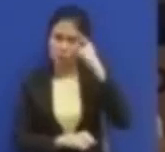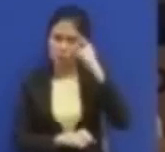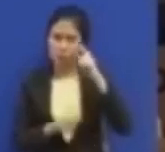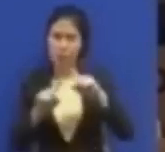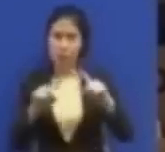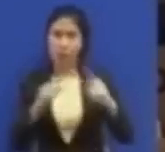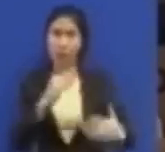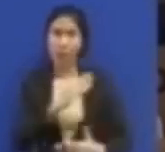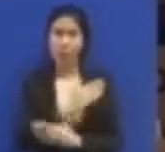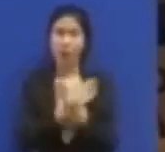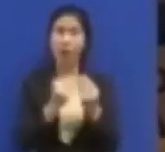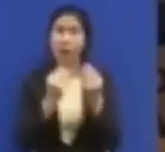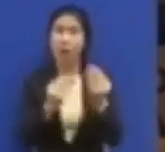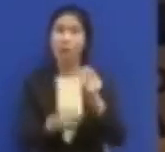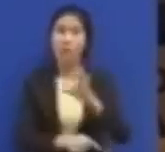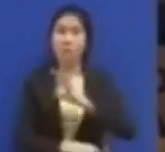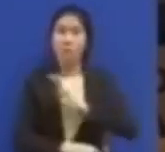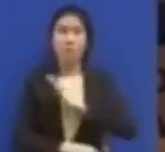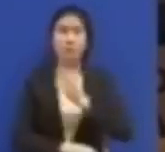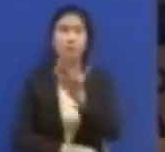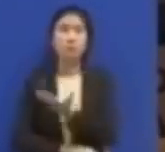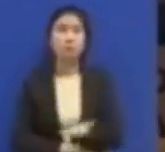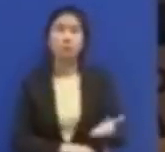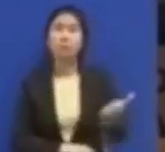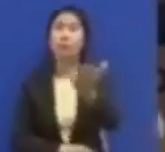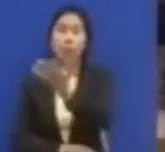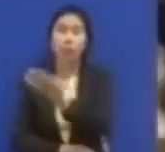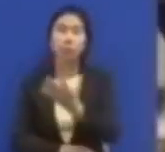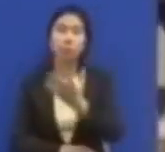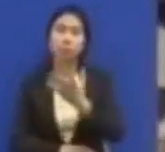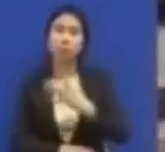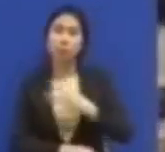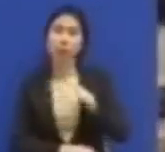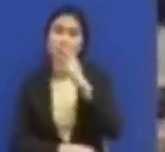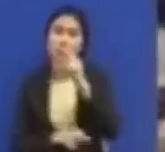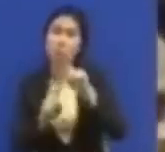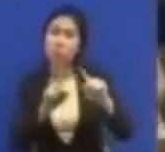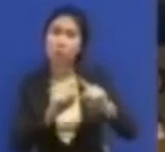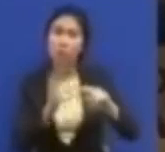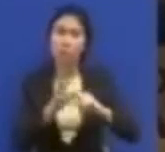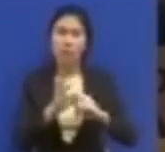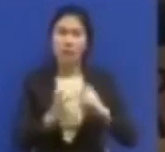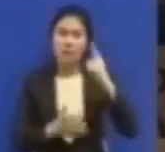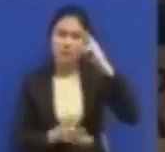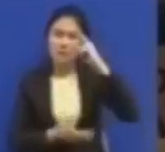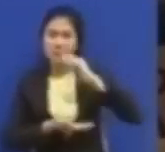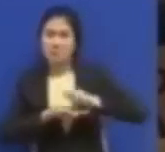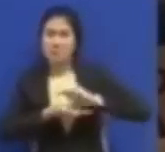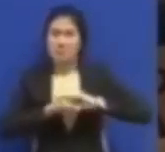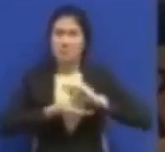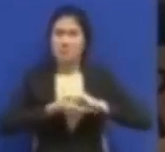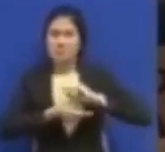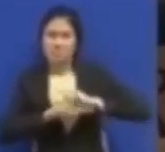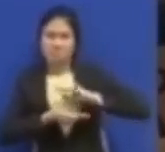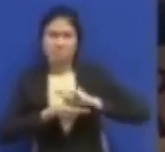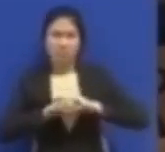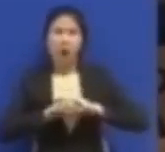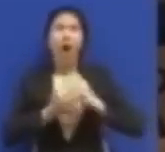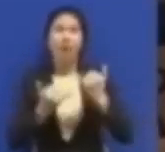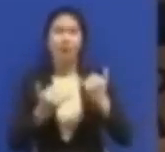ให้ท่านสมาชิกผู้ทรงเกียรติท่านอัดอั้นตันใจมานานแล้วก็เลยเปิดโอกา